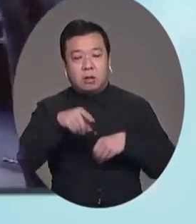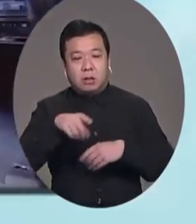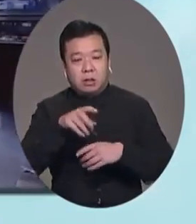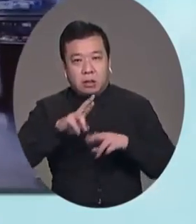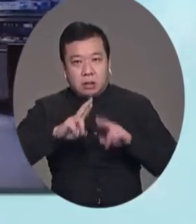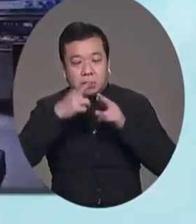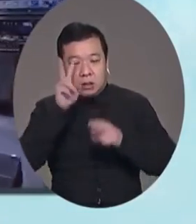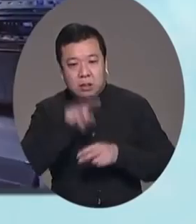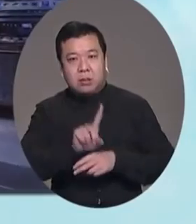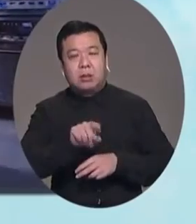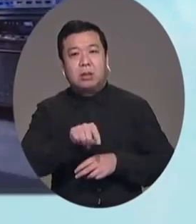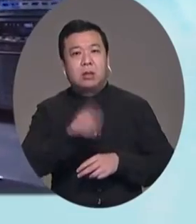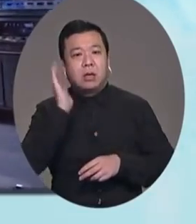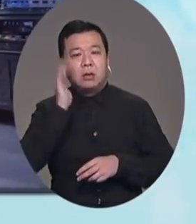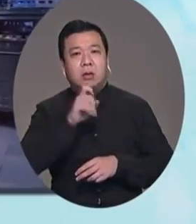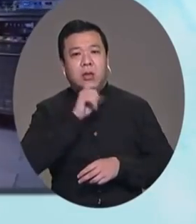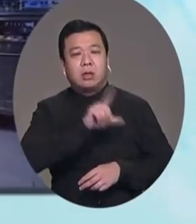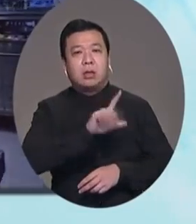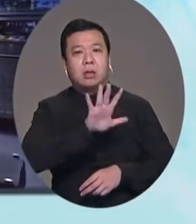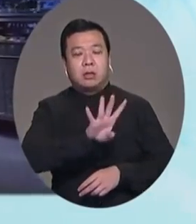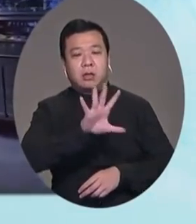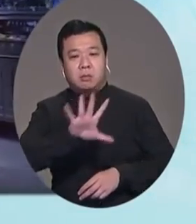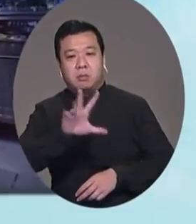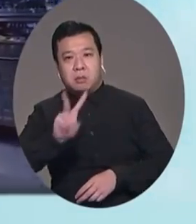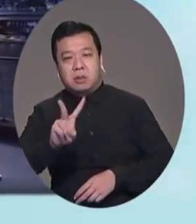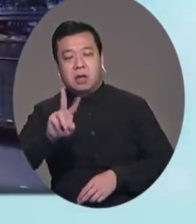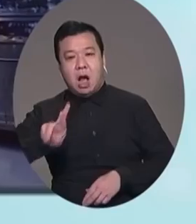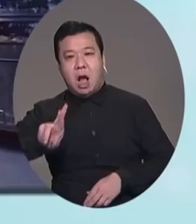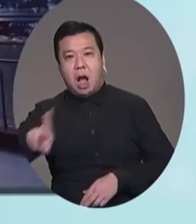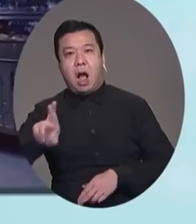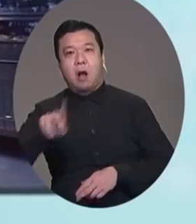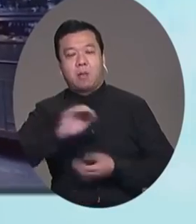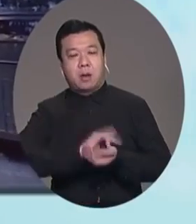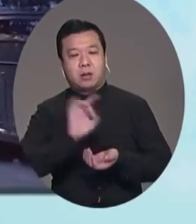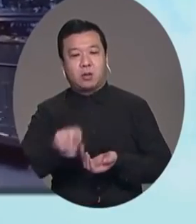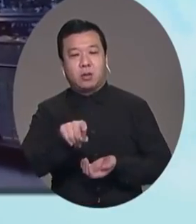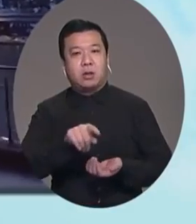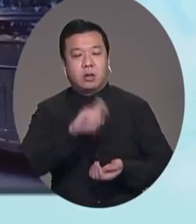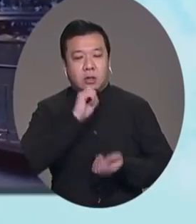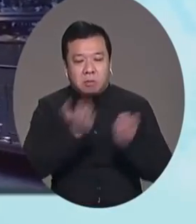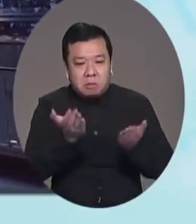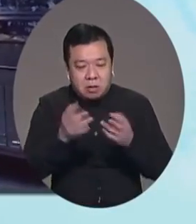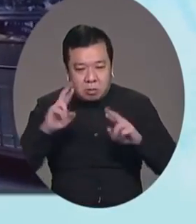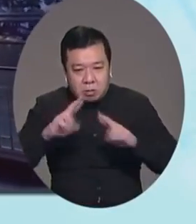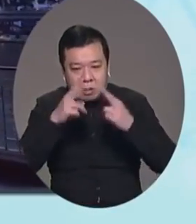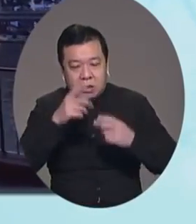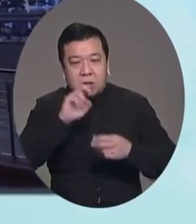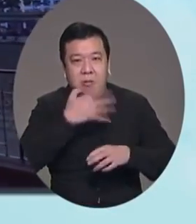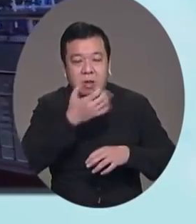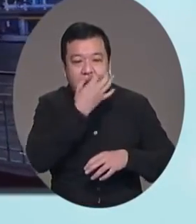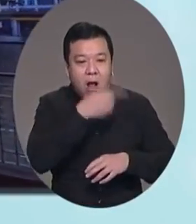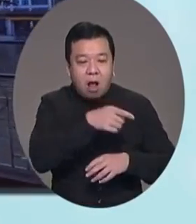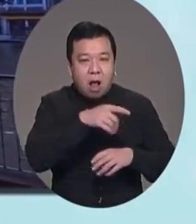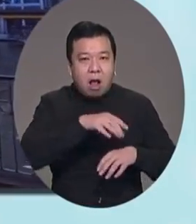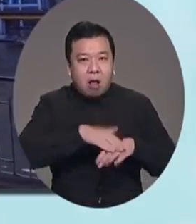基因分析顯示，個男人帶有 L452R 變種病毒，會同澳洲當局比對基因排序，睇下同香港